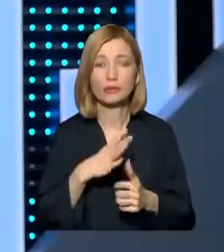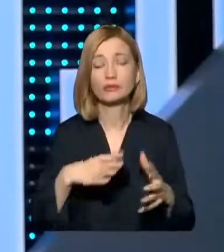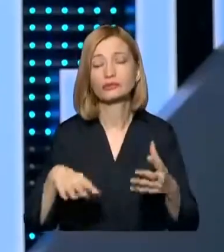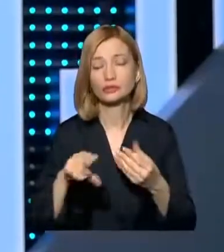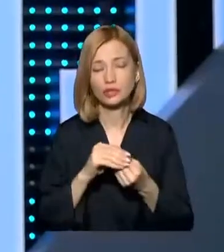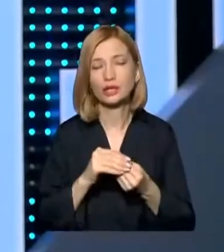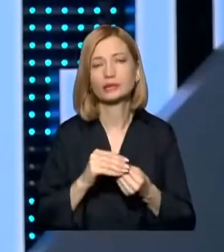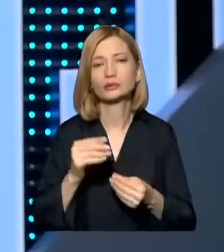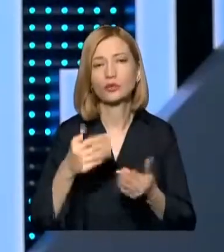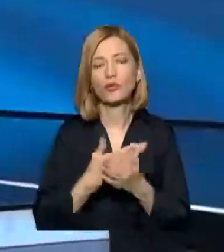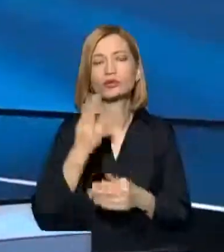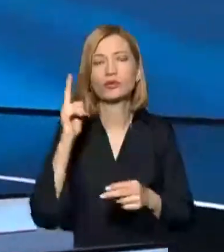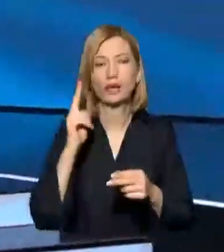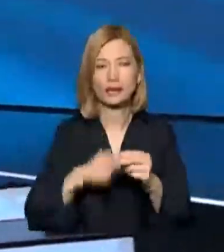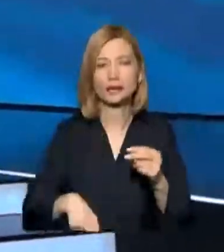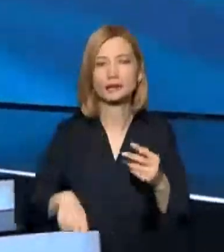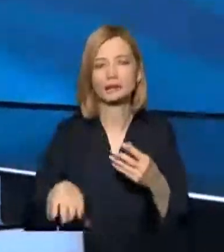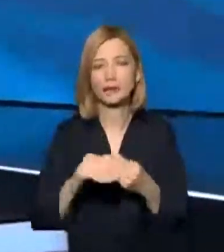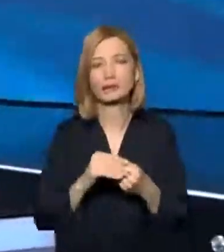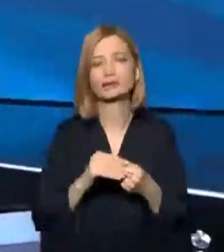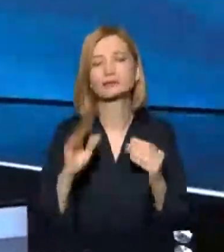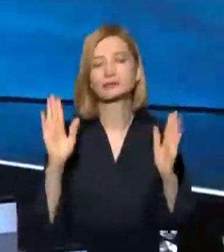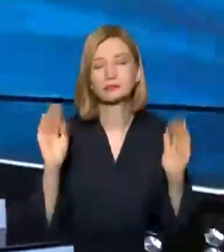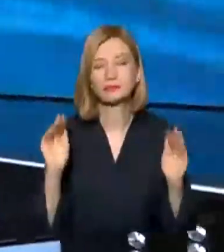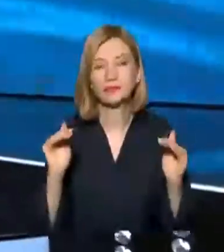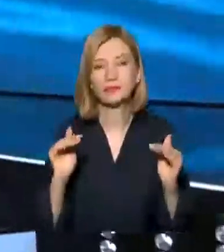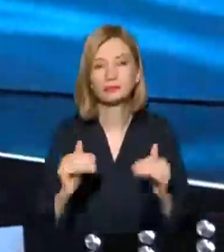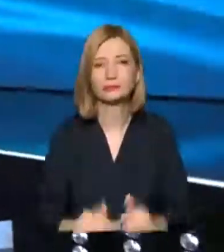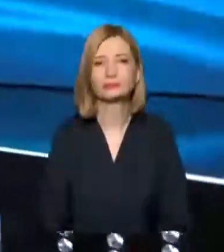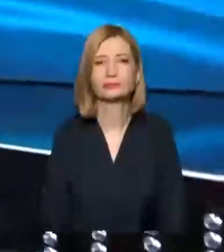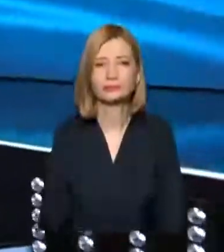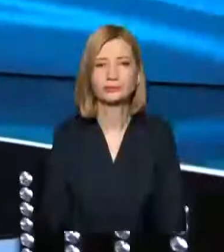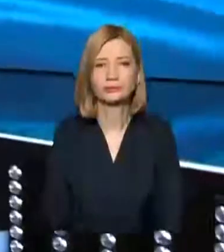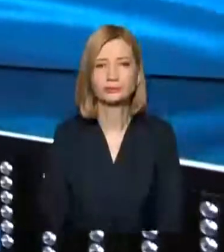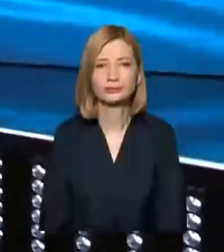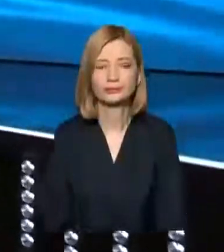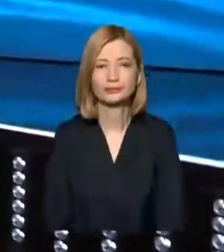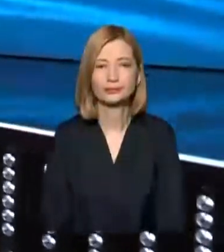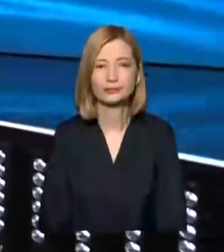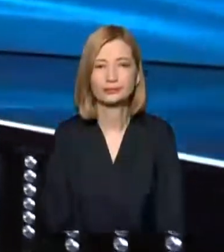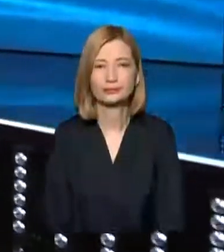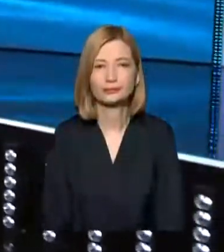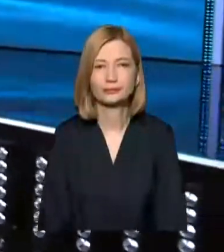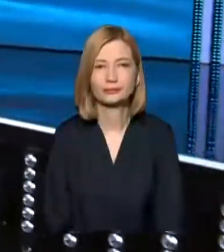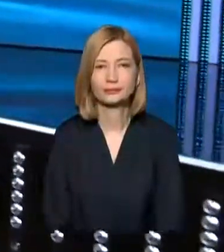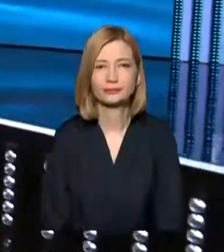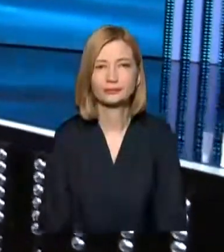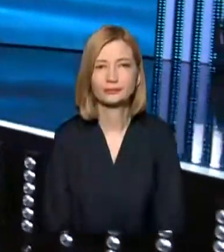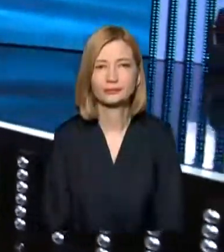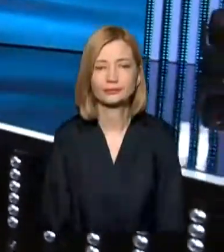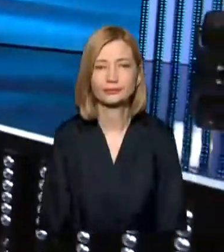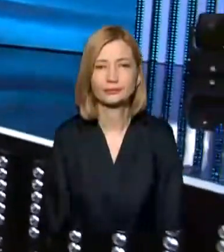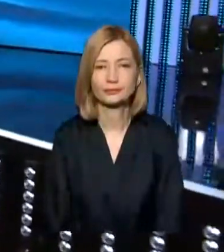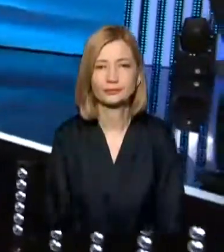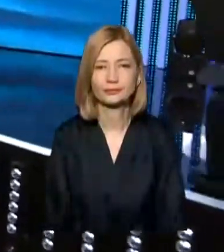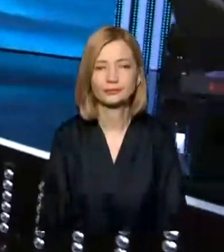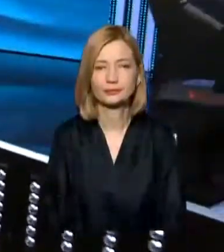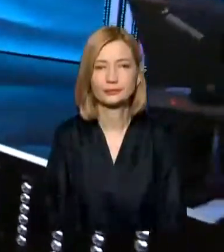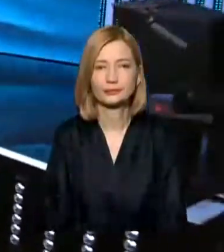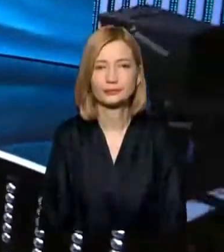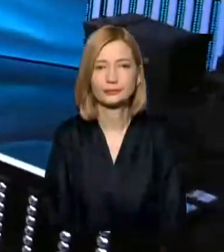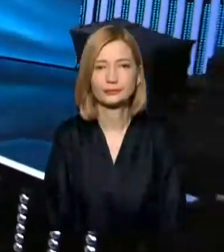информационная повестка сегодняшнего дня. Оставайтесь на нашем канале и помните, нам с вами точно по пути.